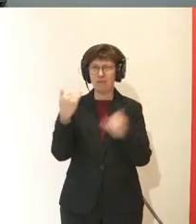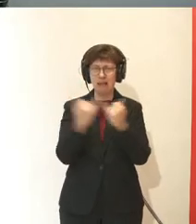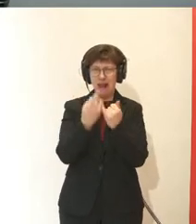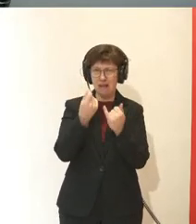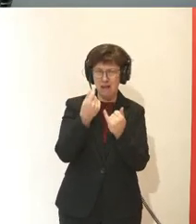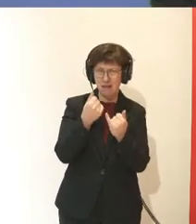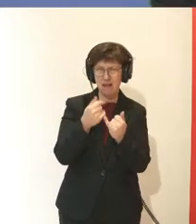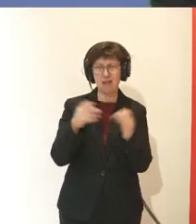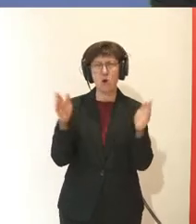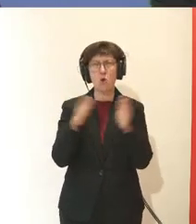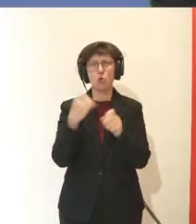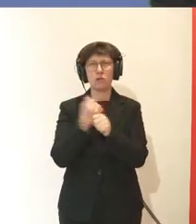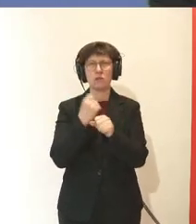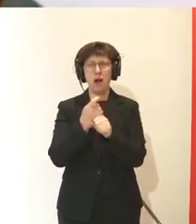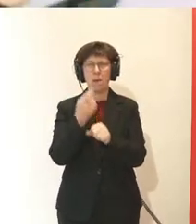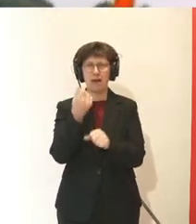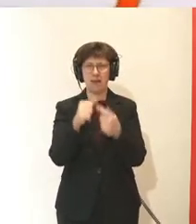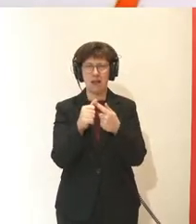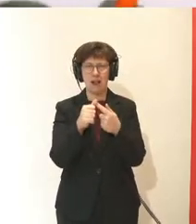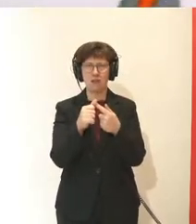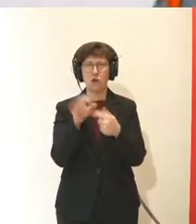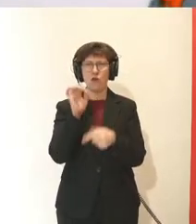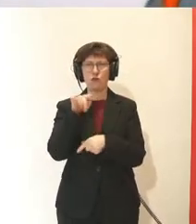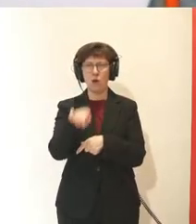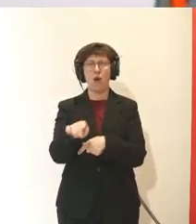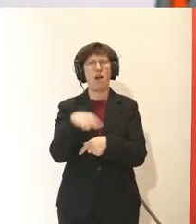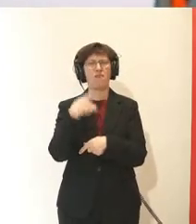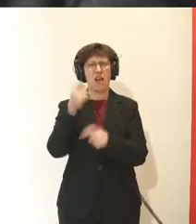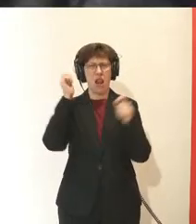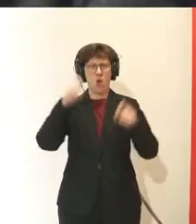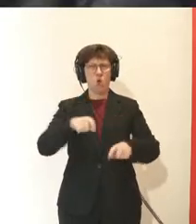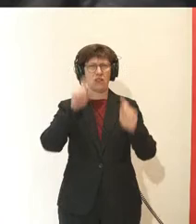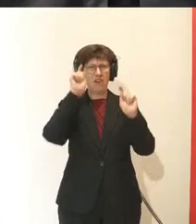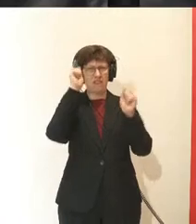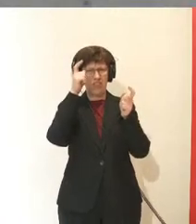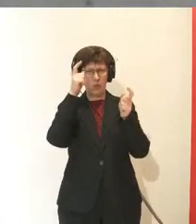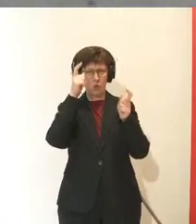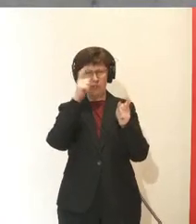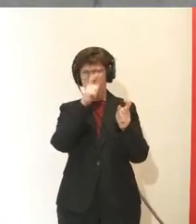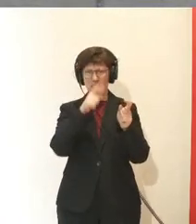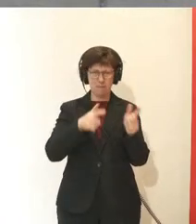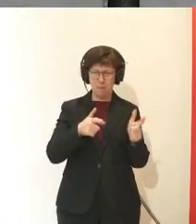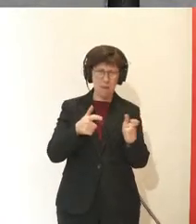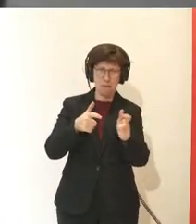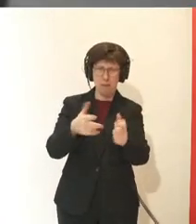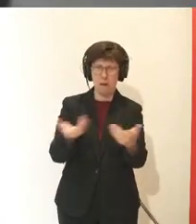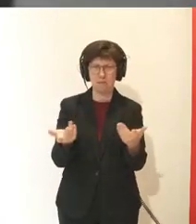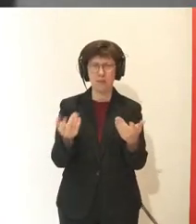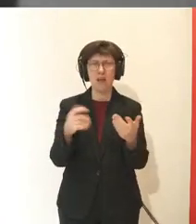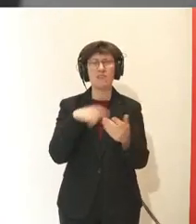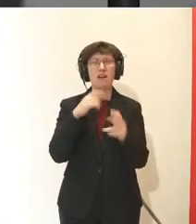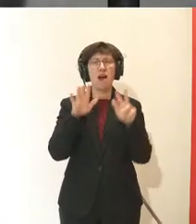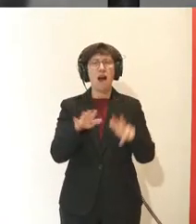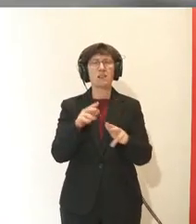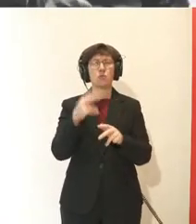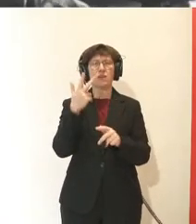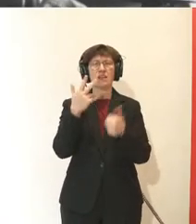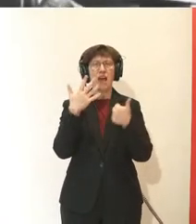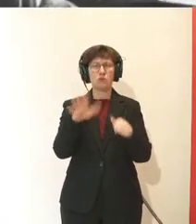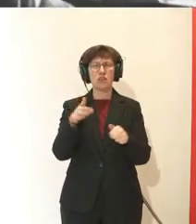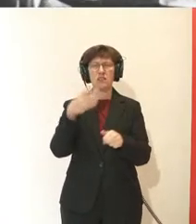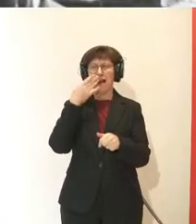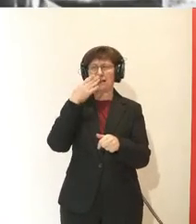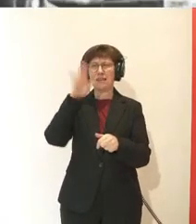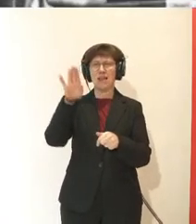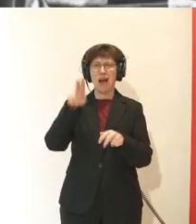kurzarbeitergeld für dich schließen wir mit der bazooka auf viren für dich gehn wir seit 18 63 lieber in den knast als mit nazis in